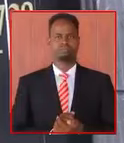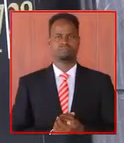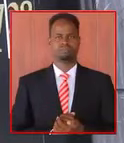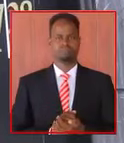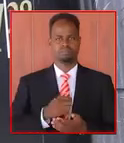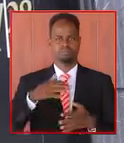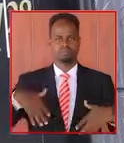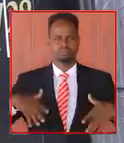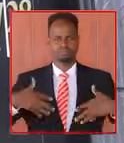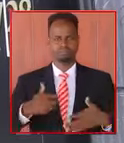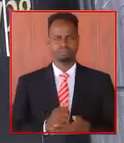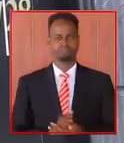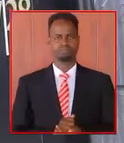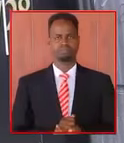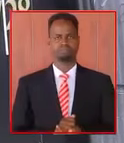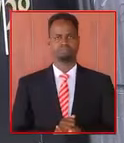وحكومة حسنة هاي